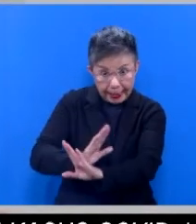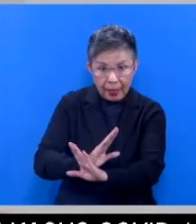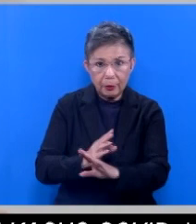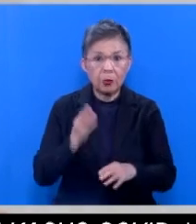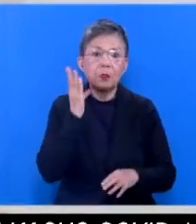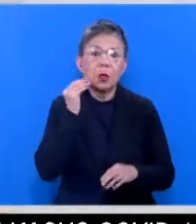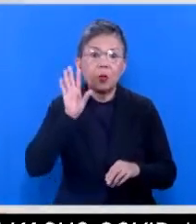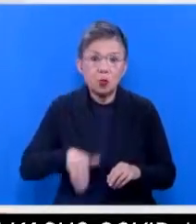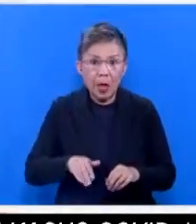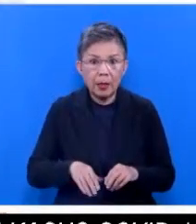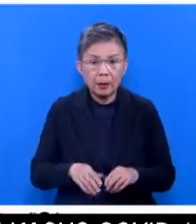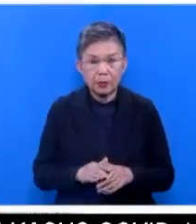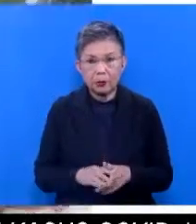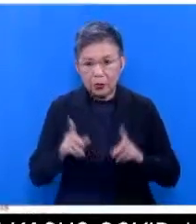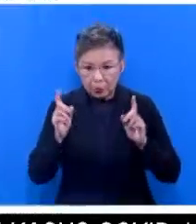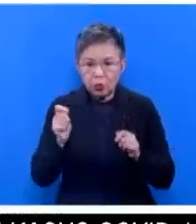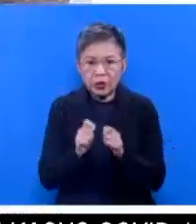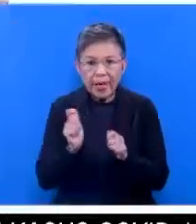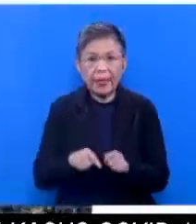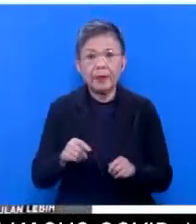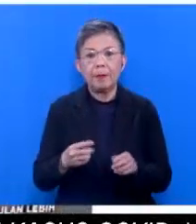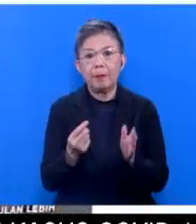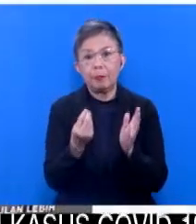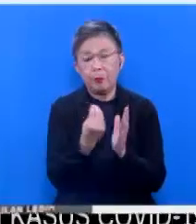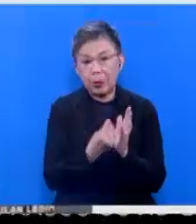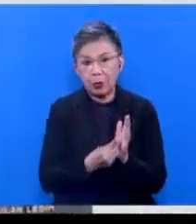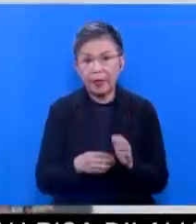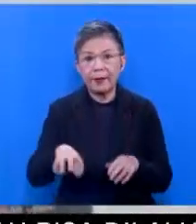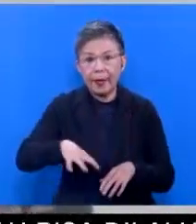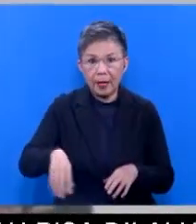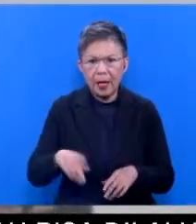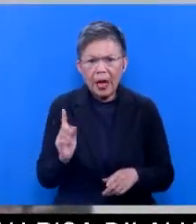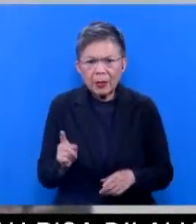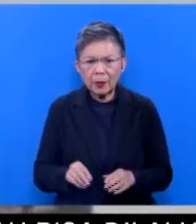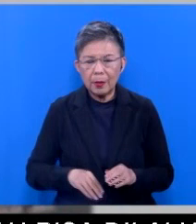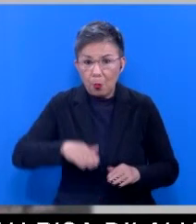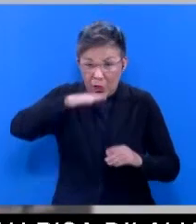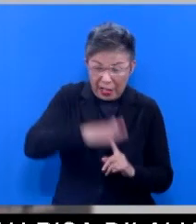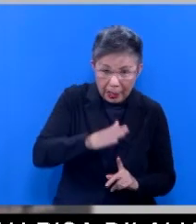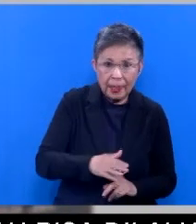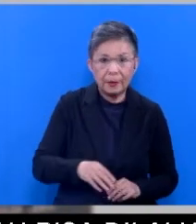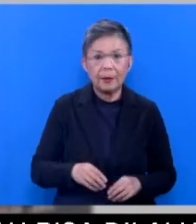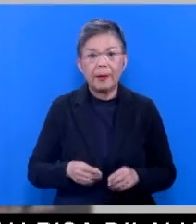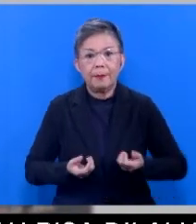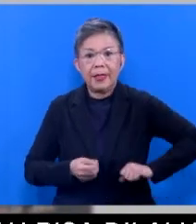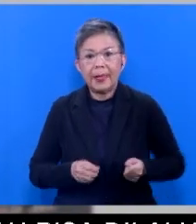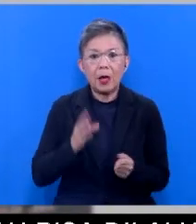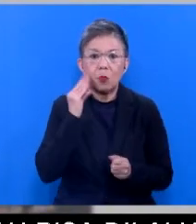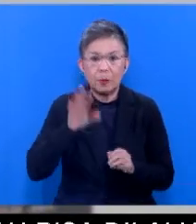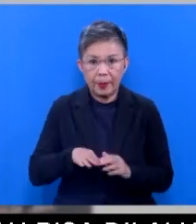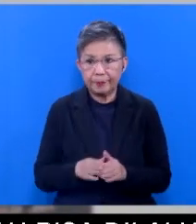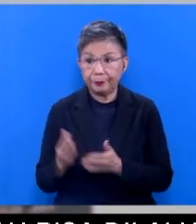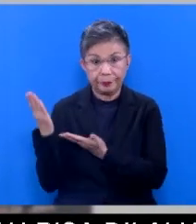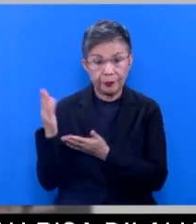perkawinan anak menjadi peraturan daerah, saking tingginya angka pernikahan anak. Padahal, menurut Undang-Undang